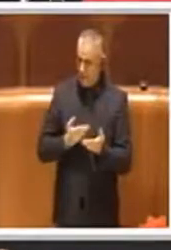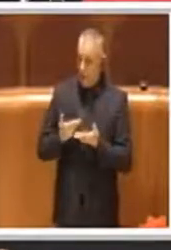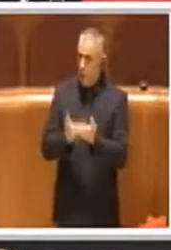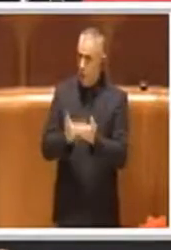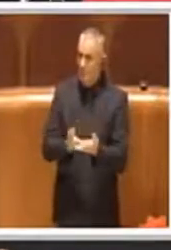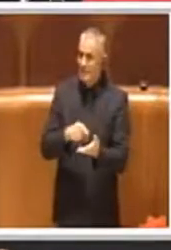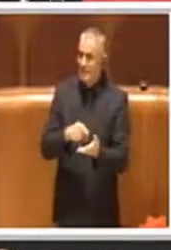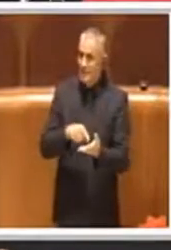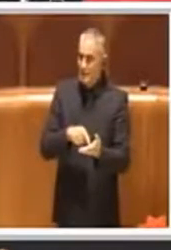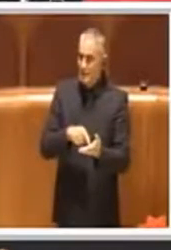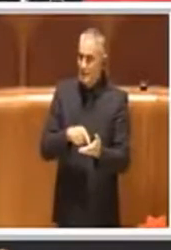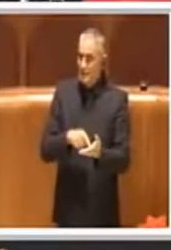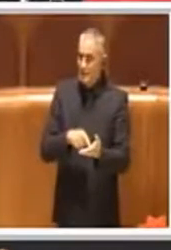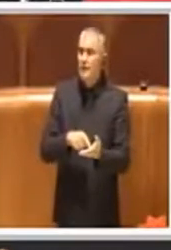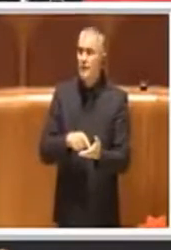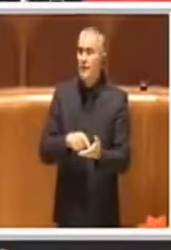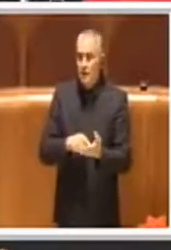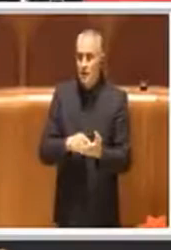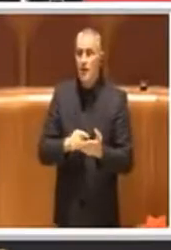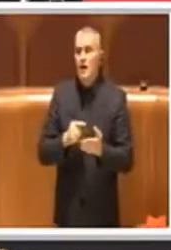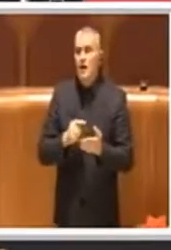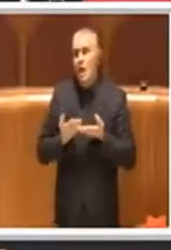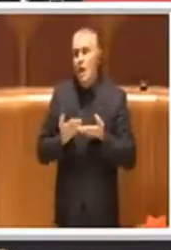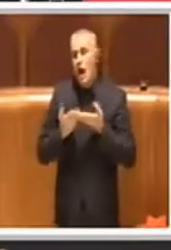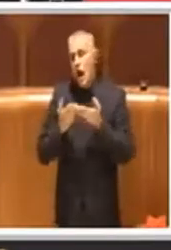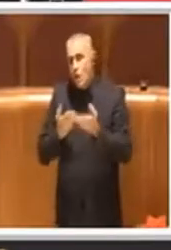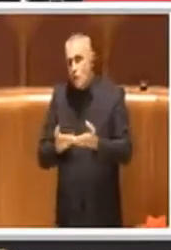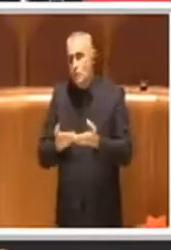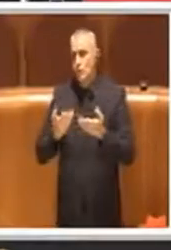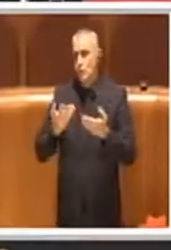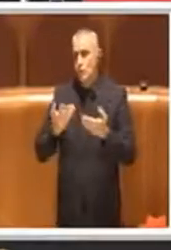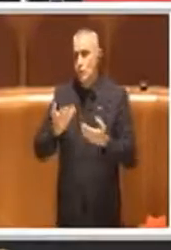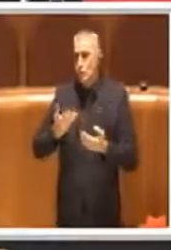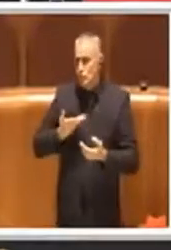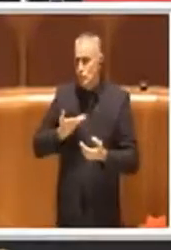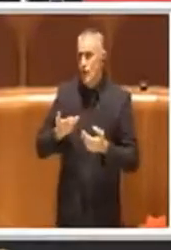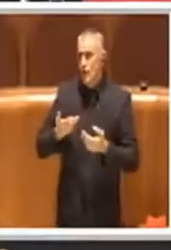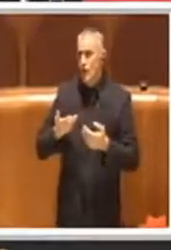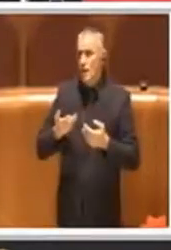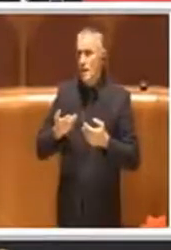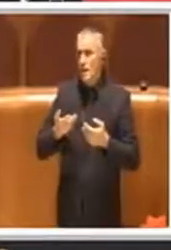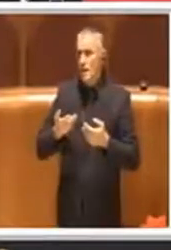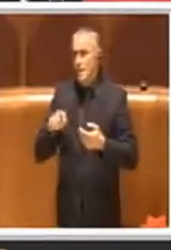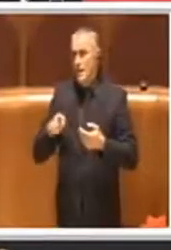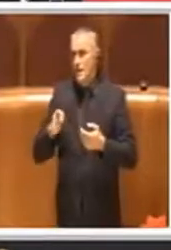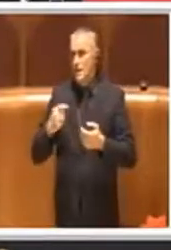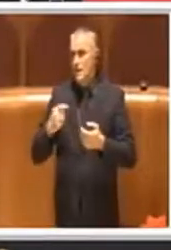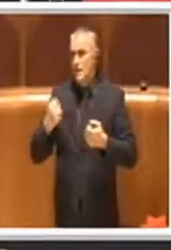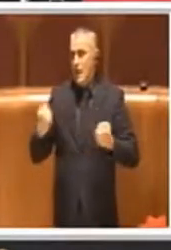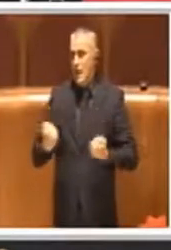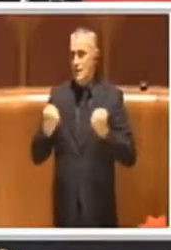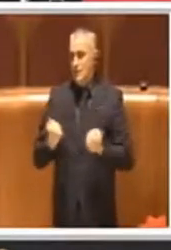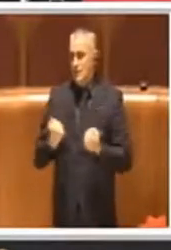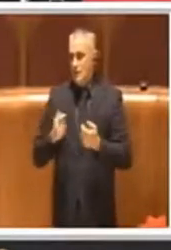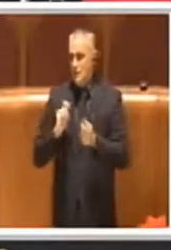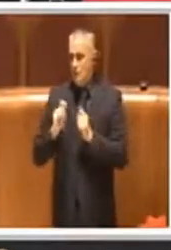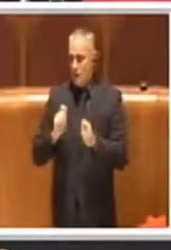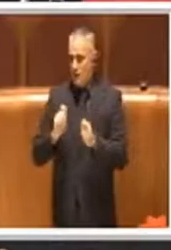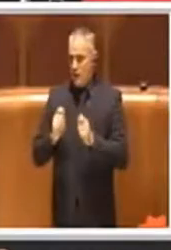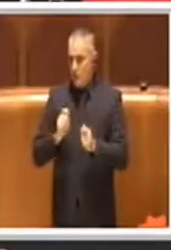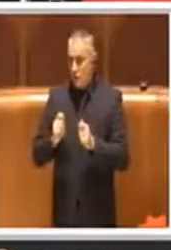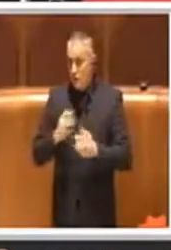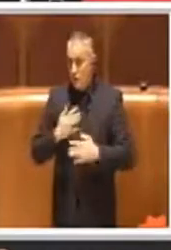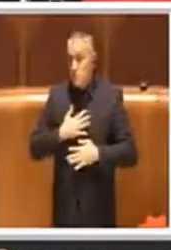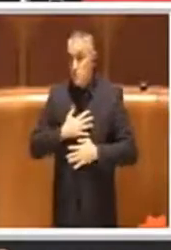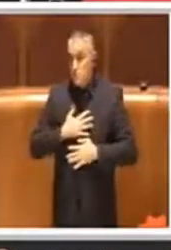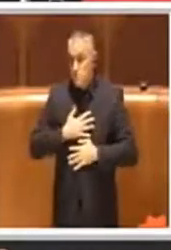delle forme di ausilio appunto alle attività produttive ricettive che secondo